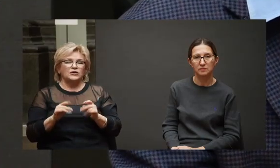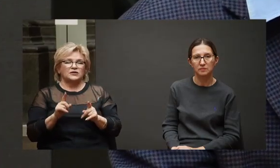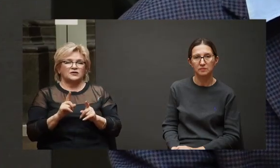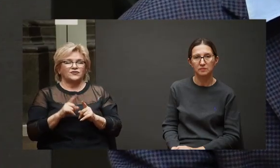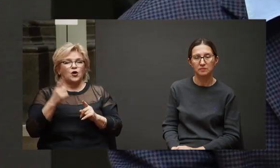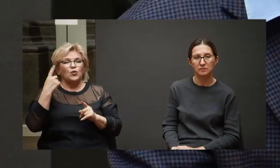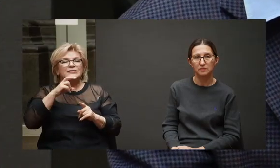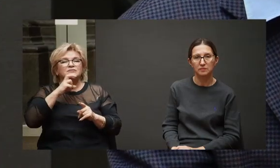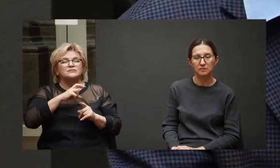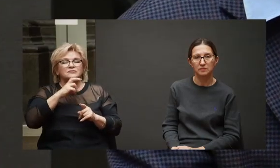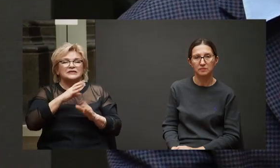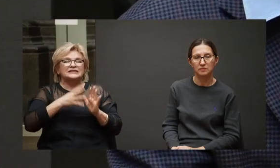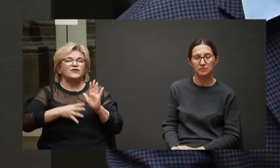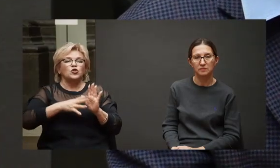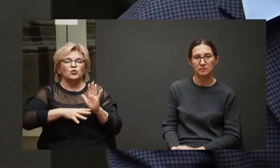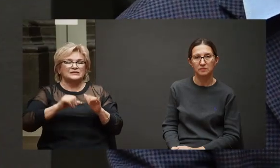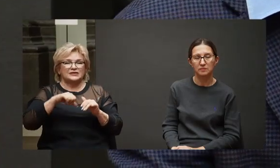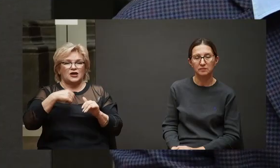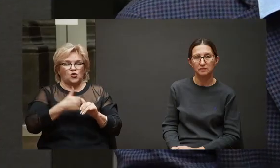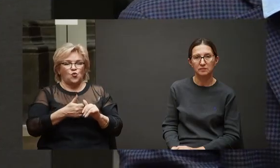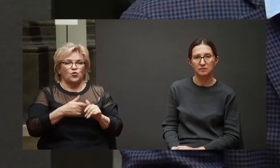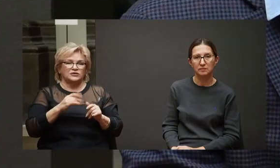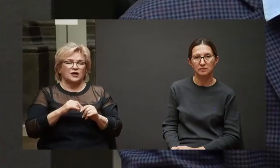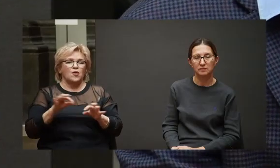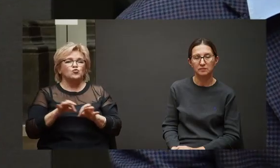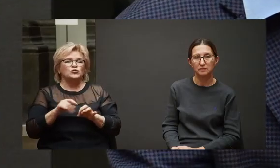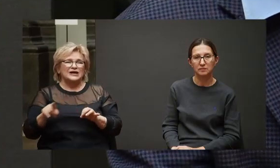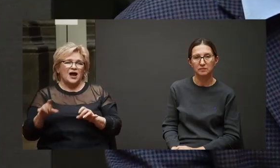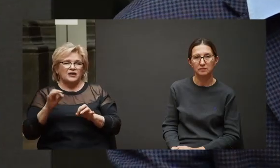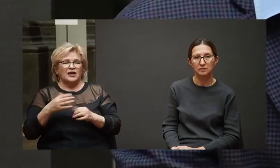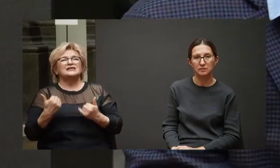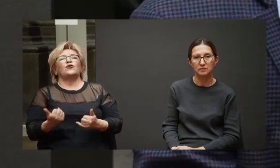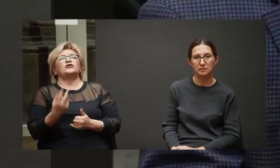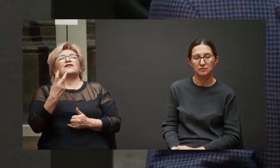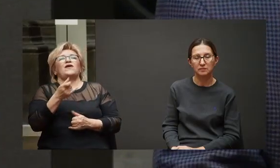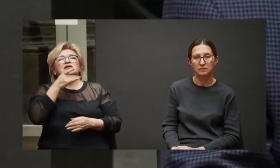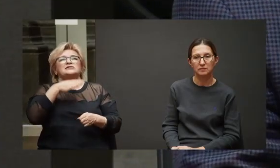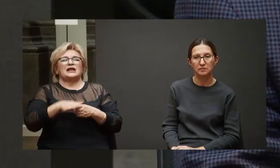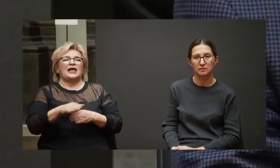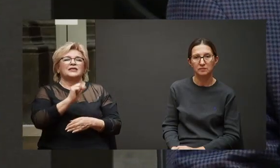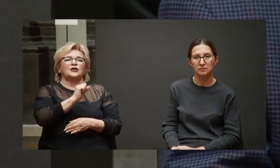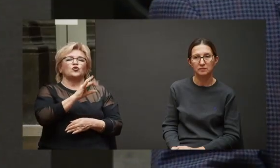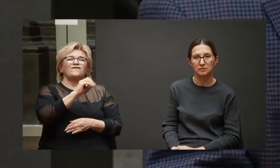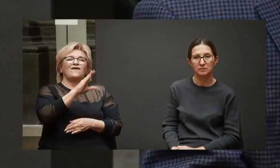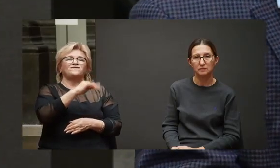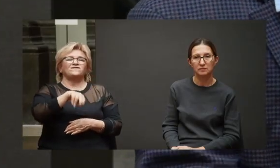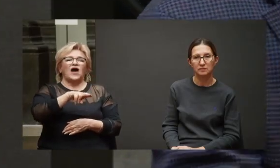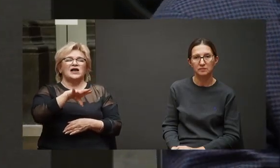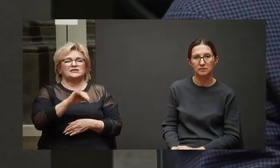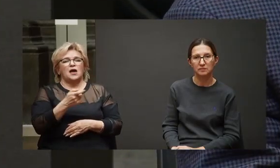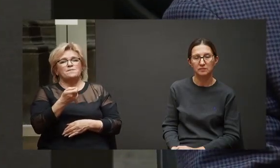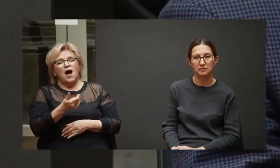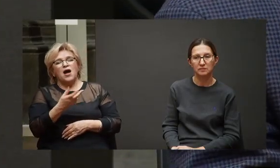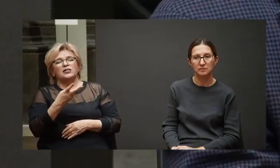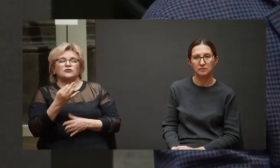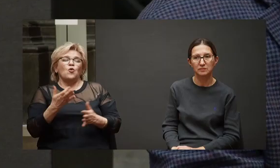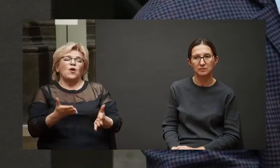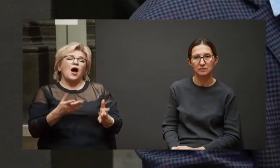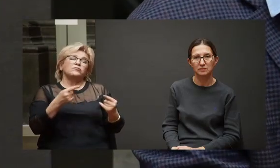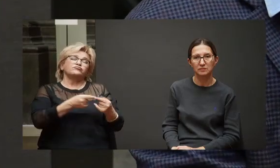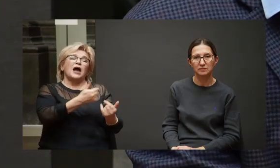байке про 90-е годы, музыкальная радиостанция. Сегодня 200 лет Антонио Вивальди. Молоток Антонио, да?